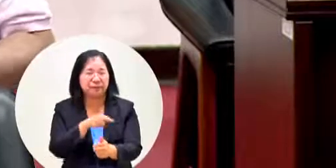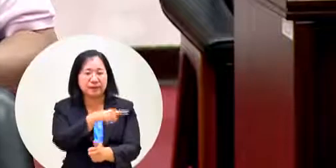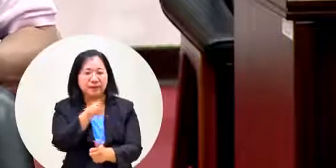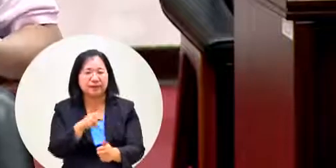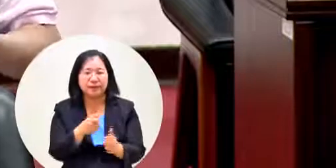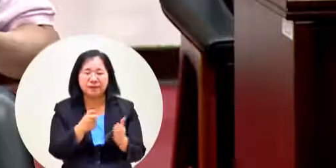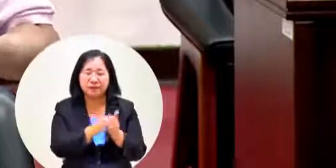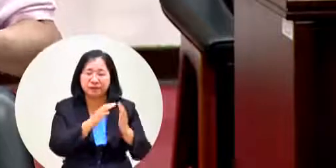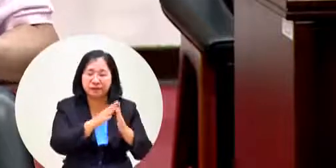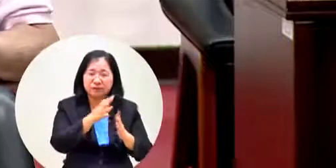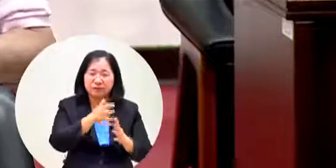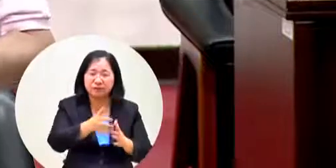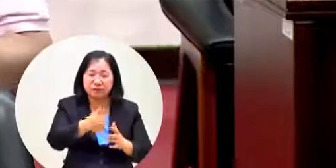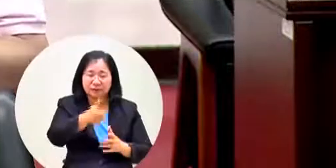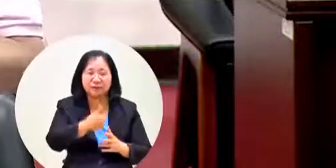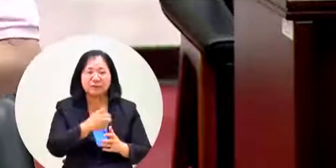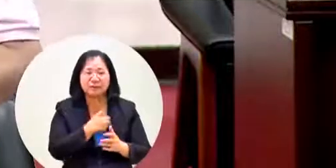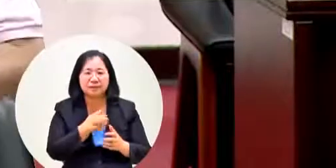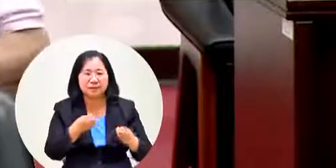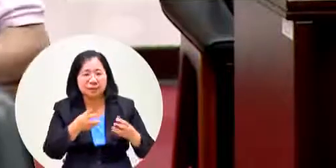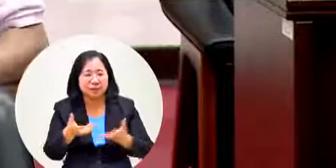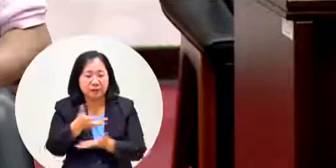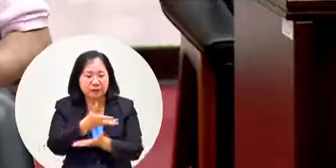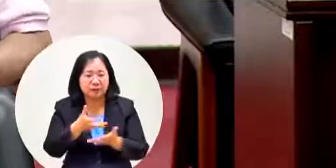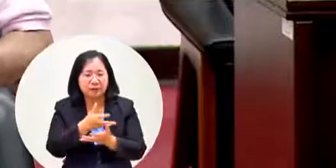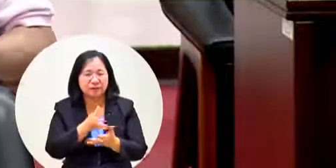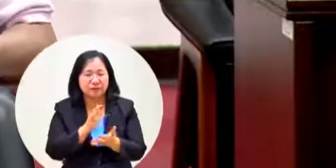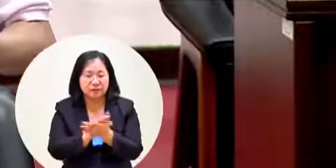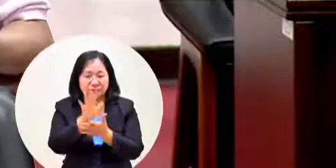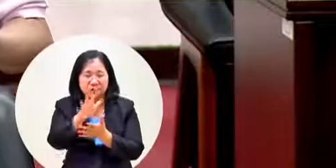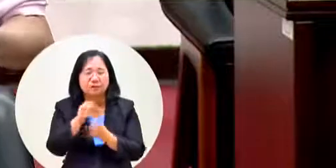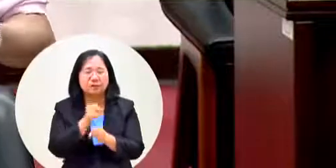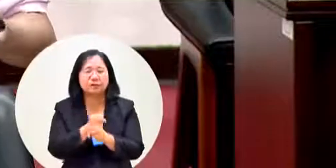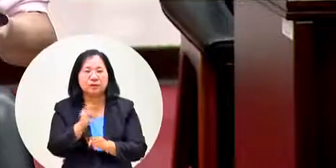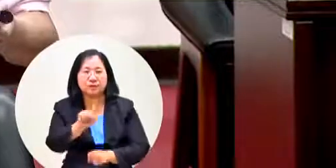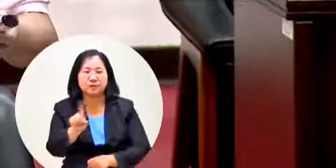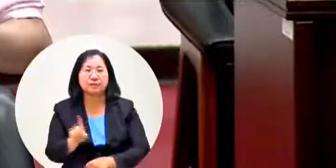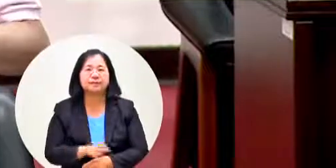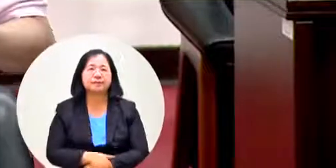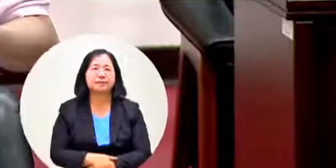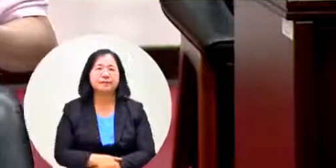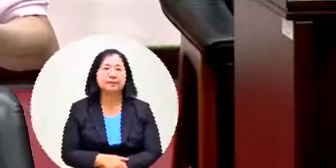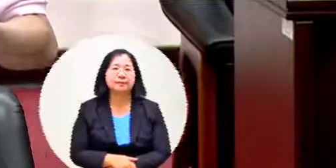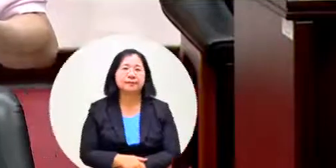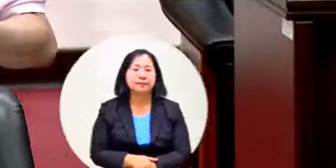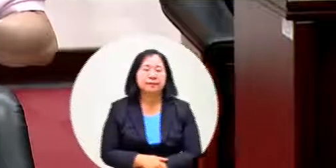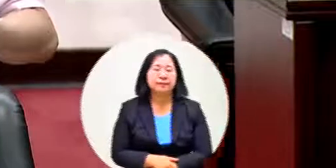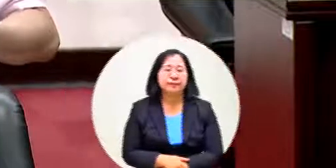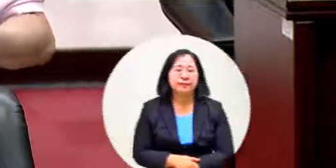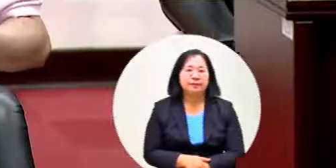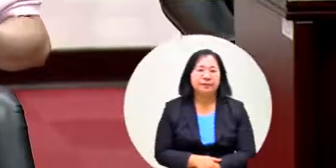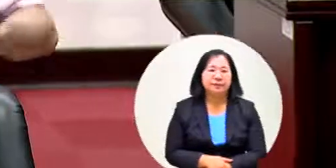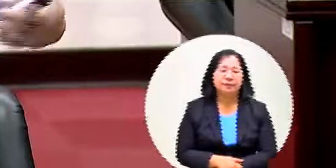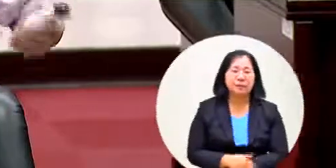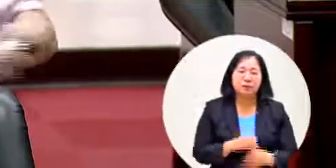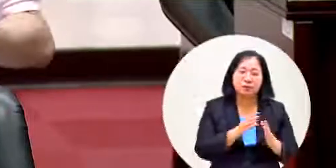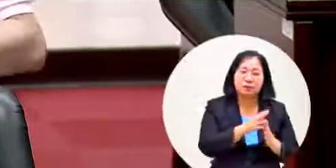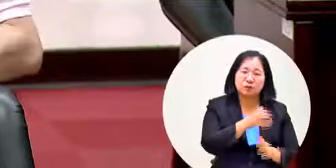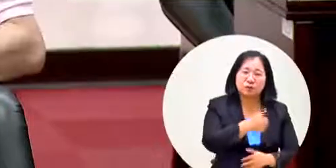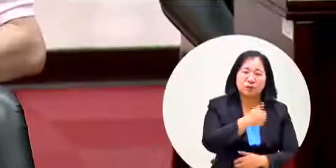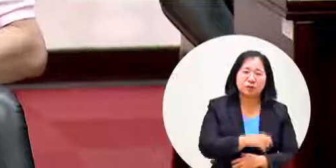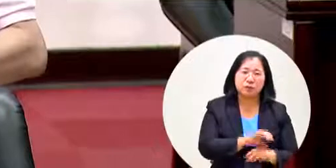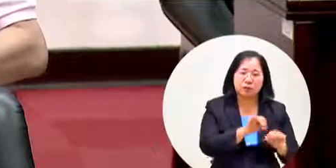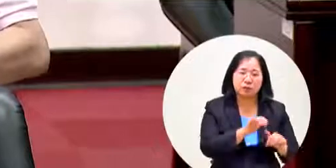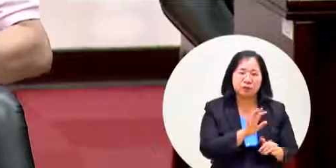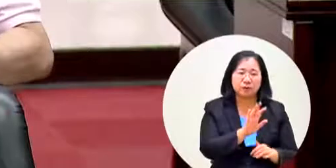个因为一跨局处啦吼，是不是说消防局跟金发局这个是不是请市长裁示一下，还